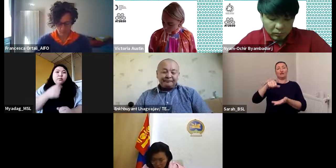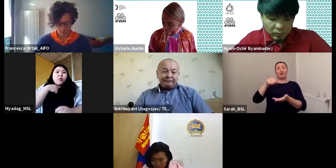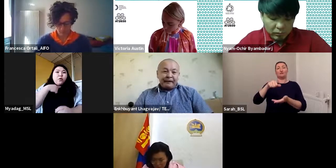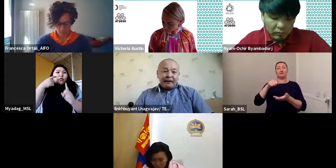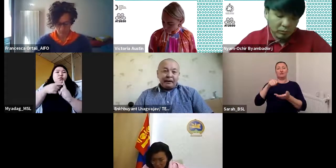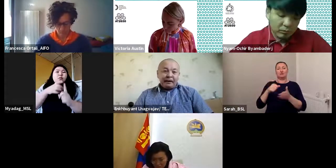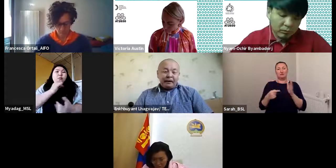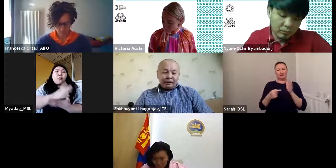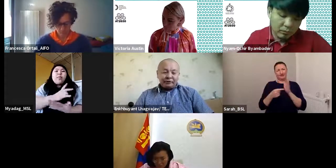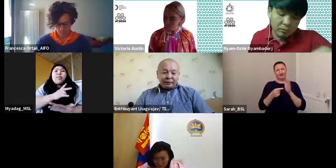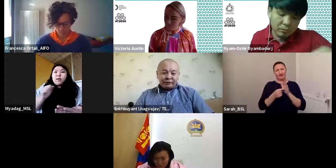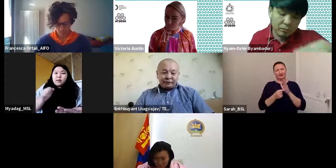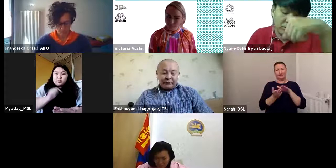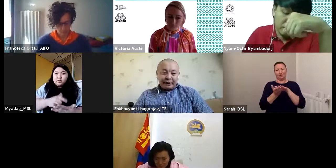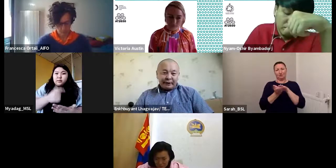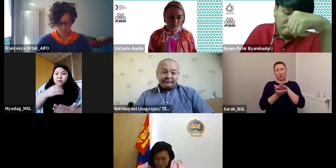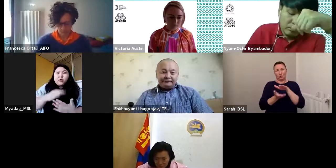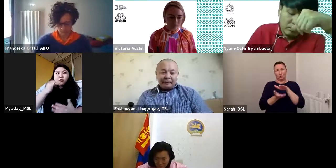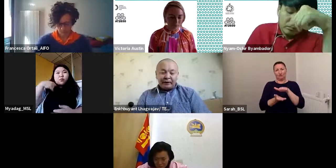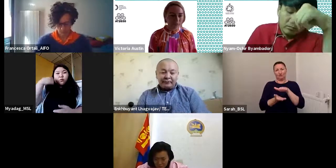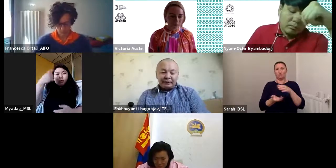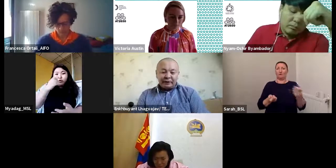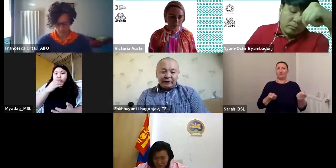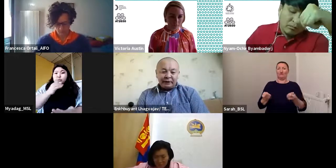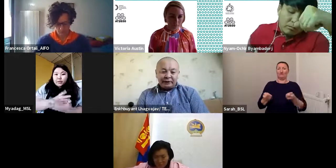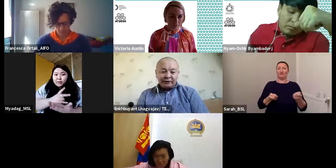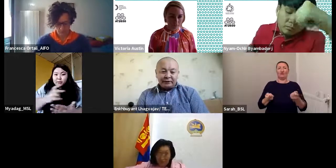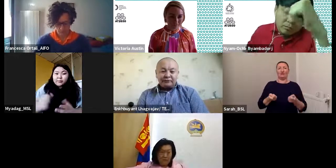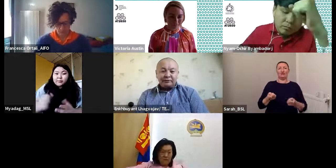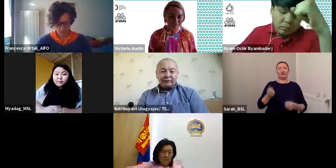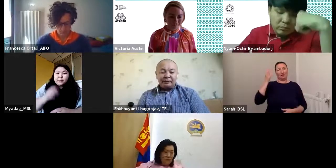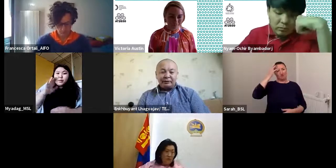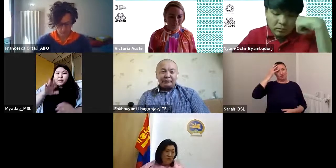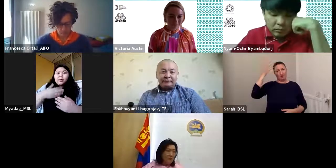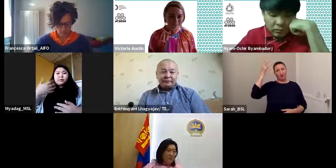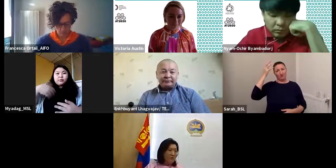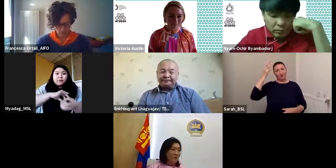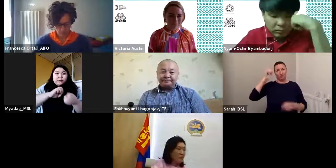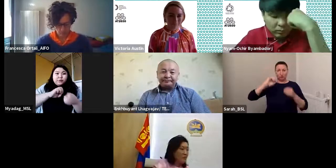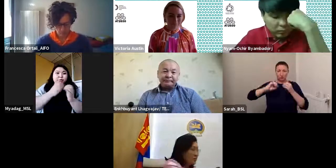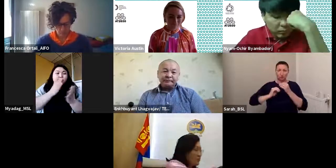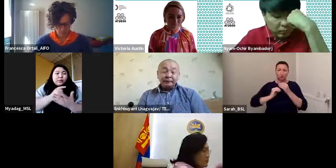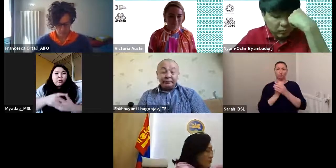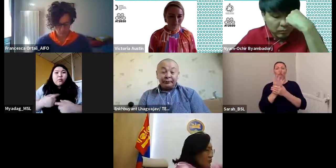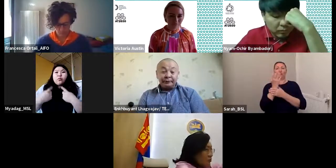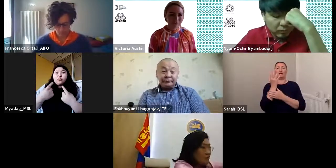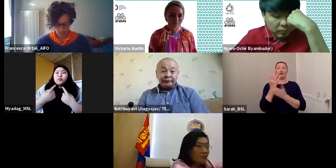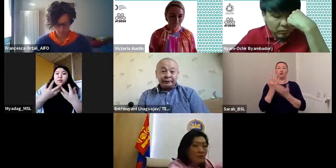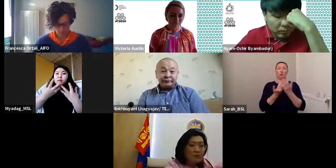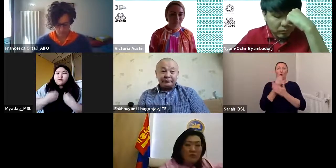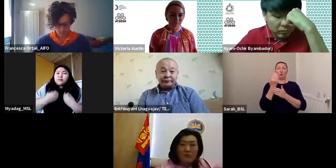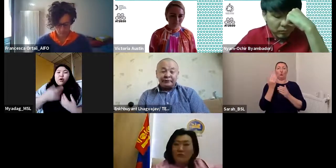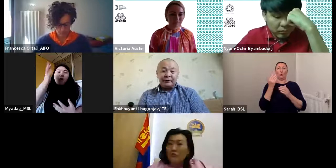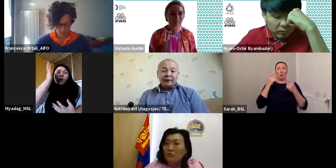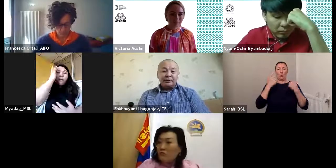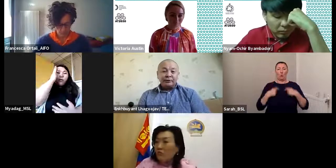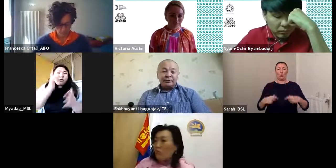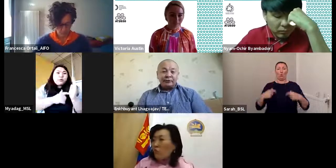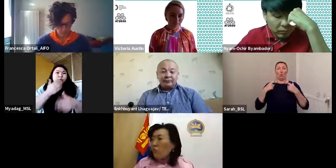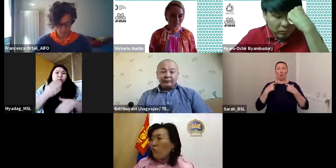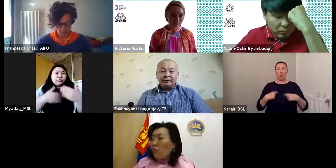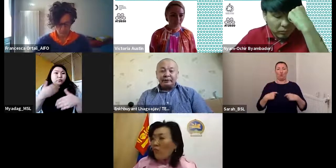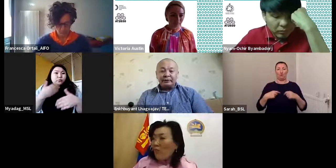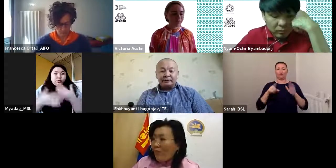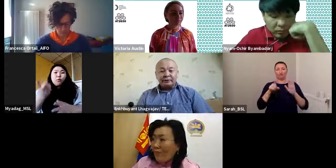гэж ингэж бодож байна. Тэгэхээр бидний энэ хийж байгаа зүйлийг хүлээж авч бодлогод хэрэгжүүлээд